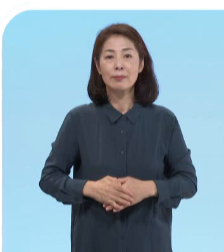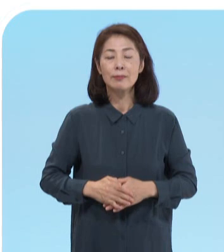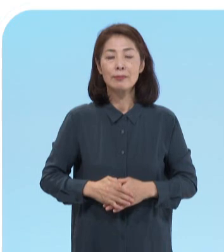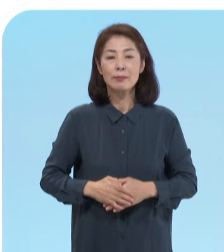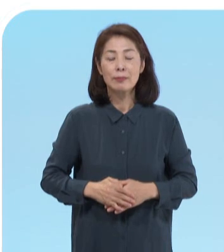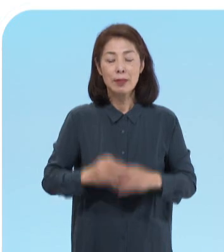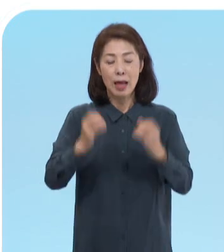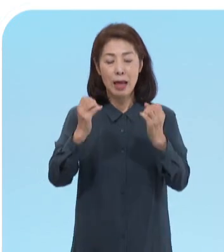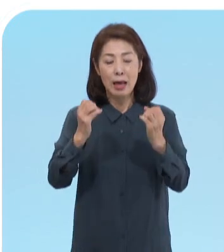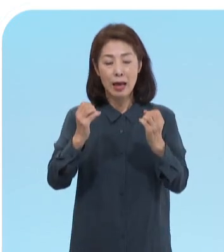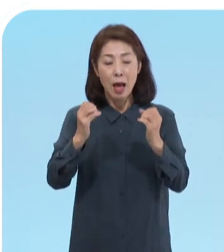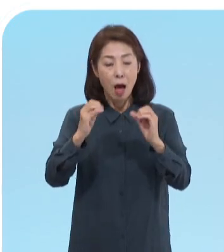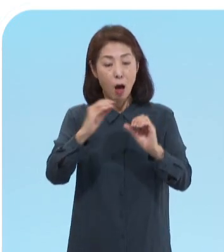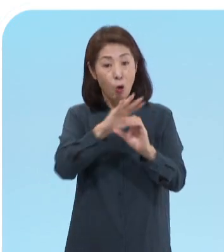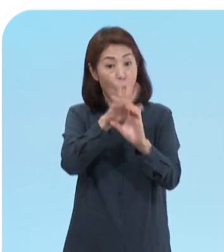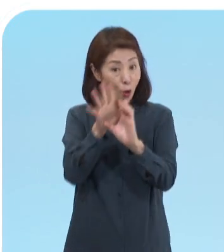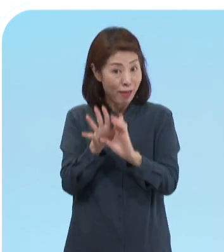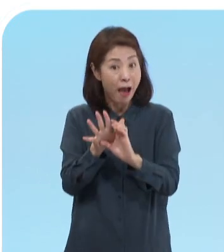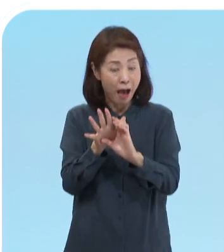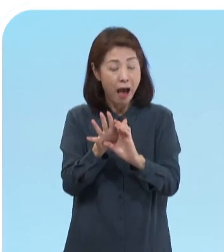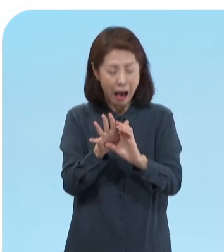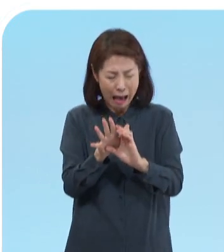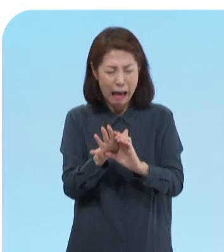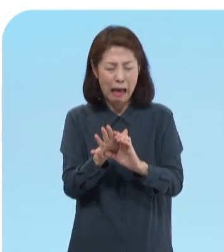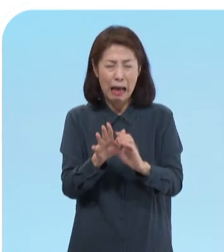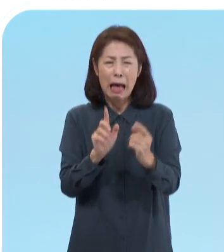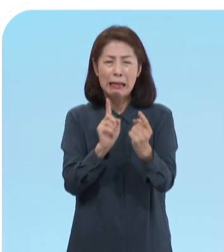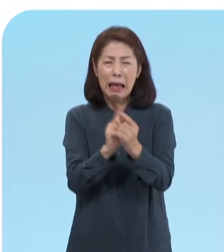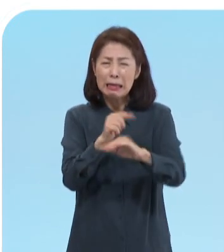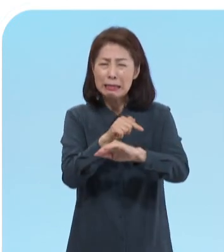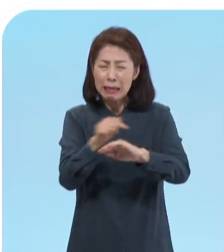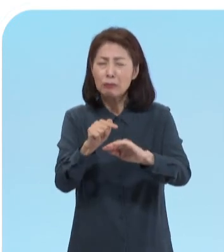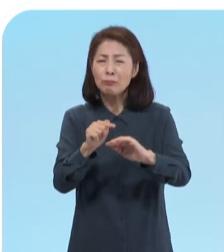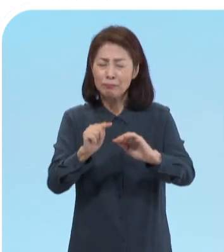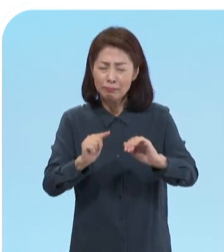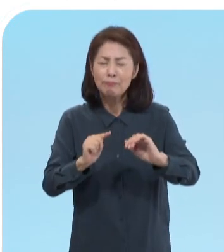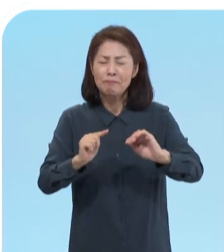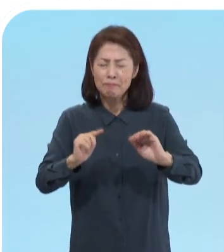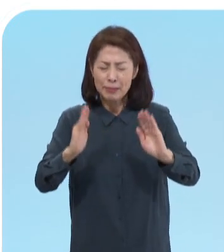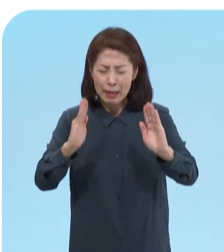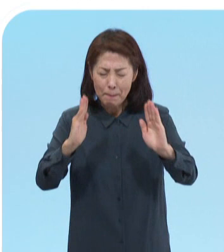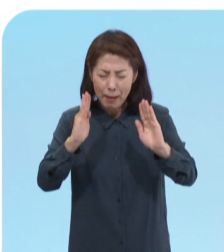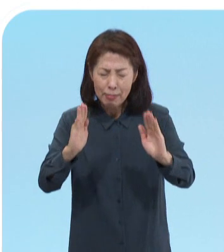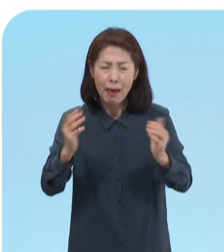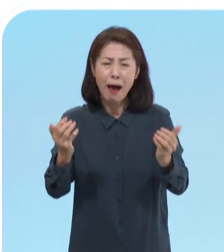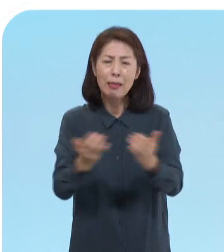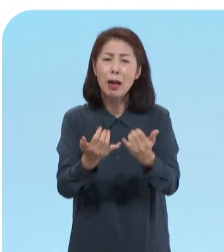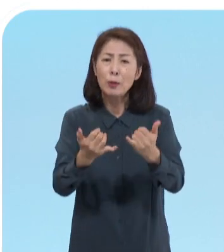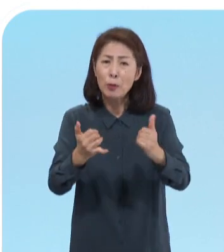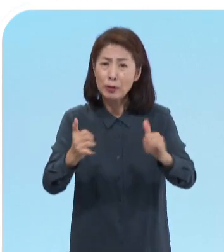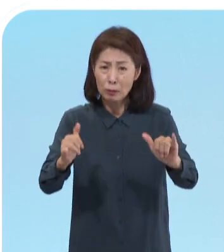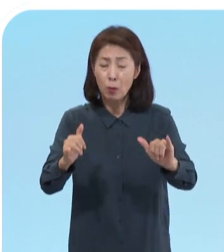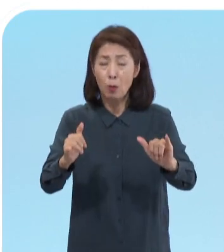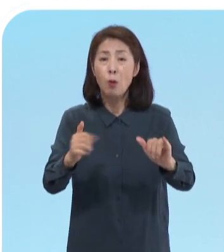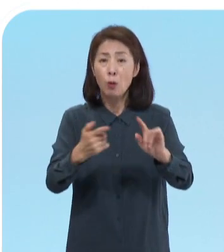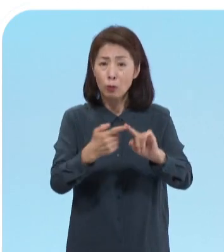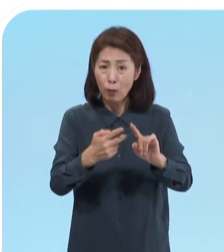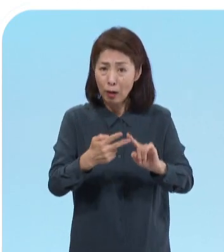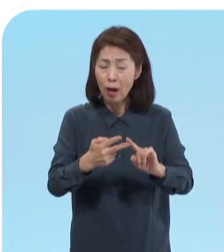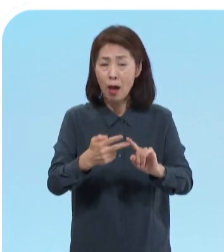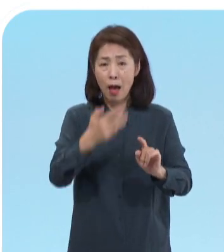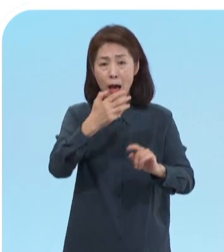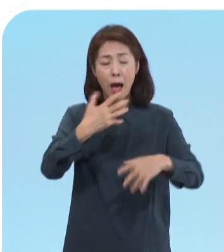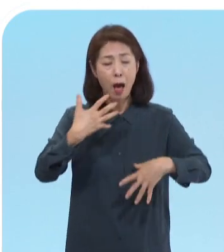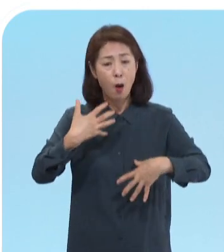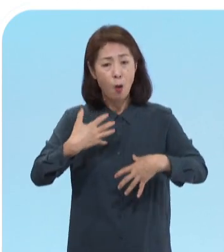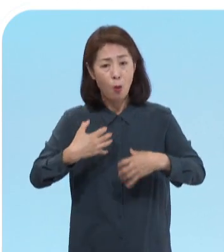なく新型コロナと最前線で戦う人々の姿や、新型コロナの影響を大きく受けながらも前向き